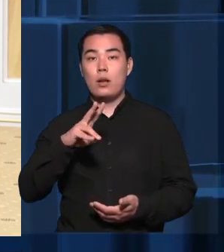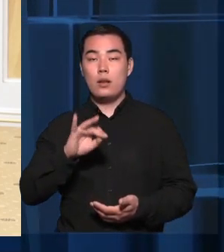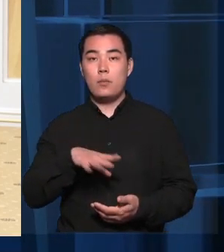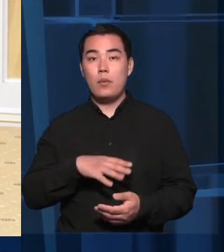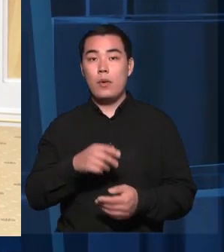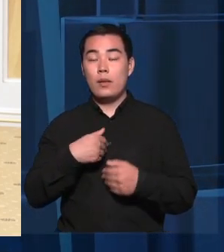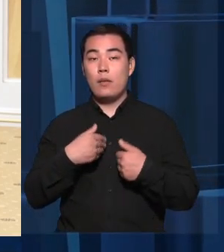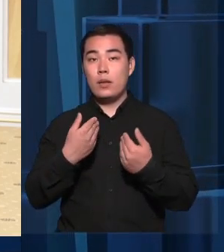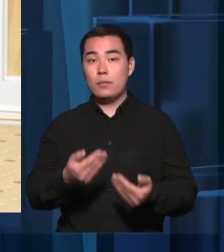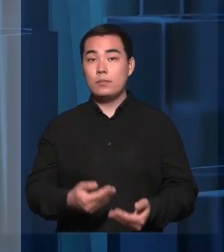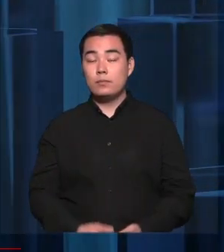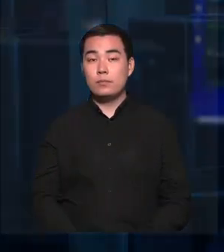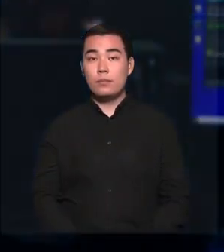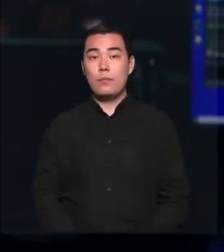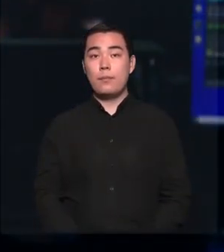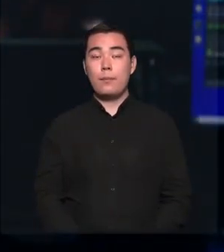алды.